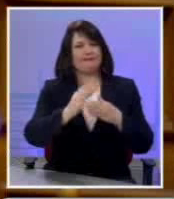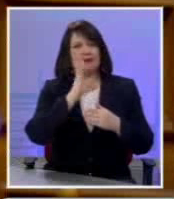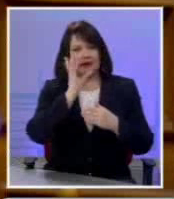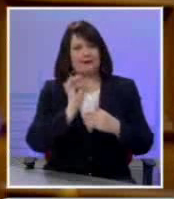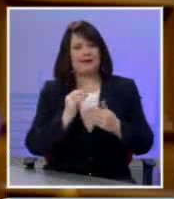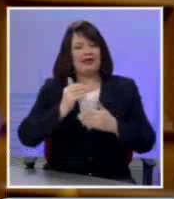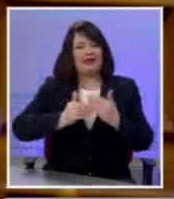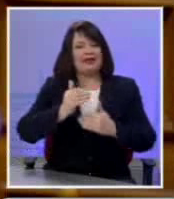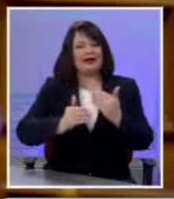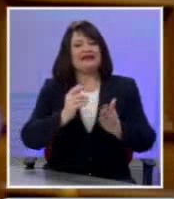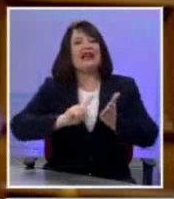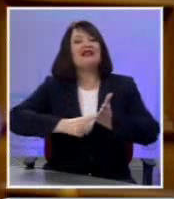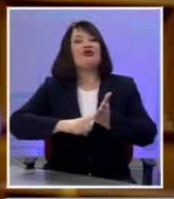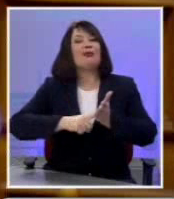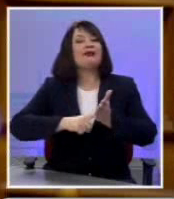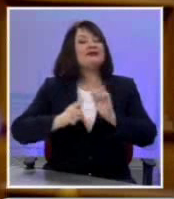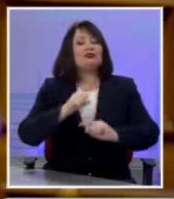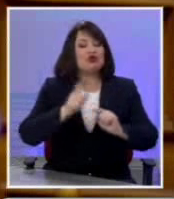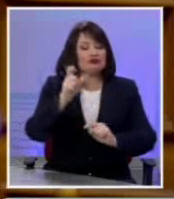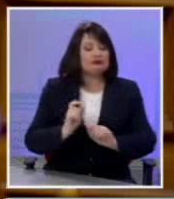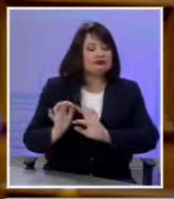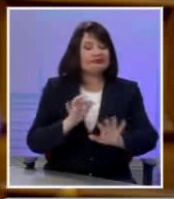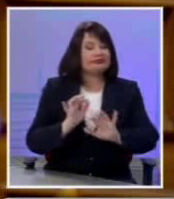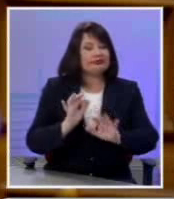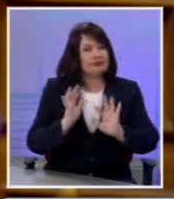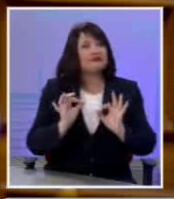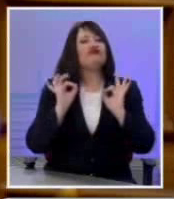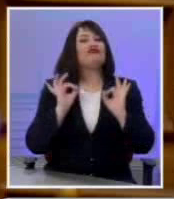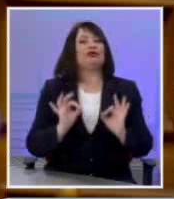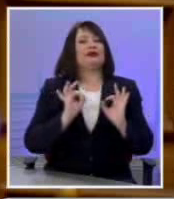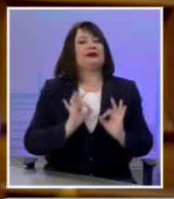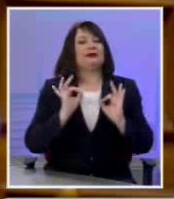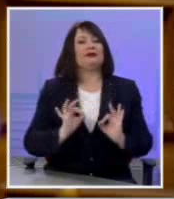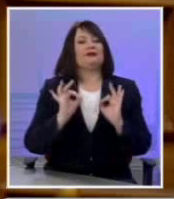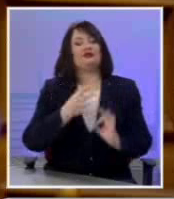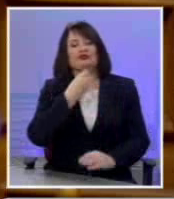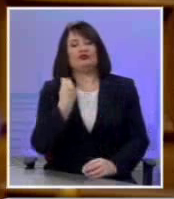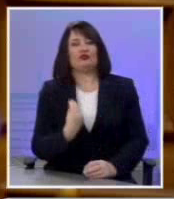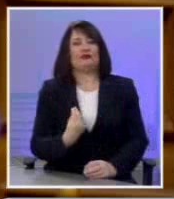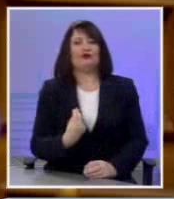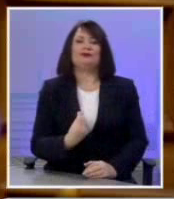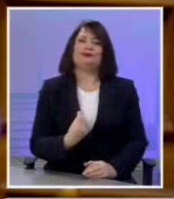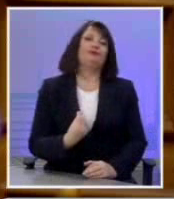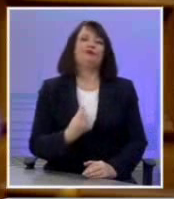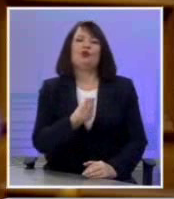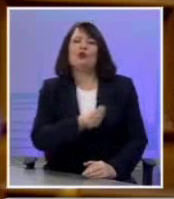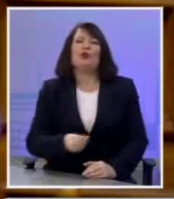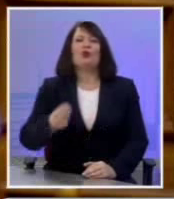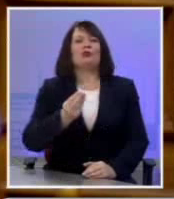γίνεται η διαδικασία αυτή με τρόπο εξαιρετικό, χάρη στις